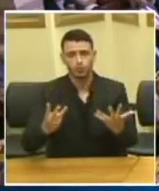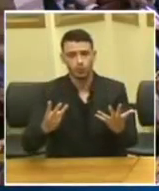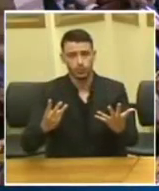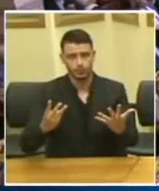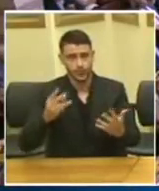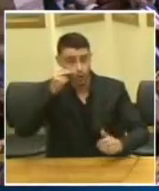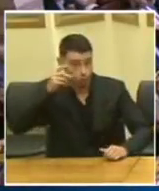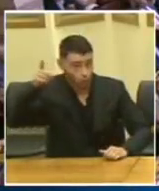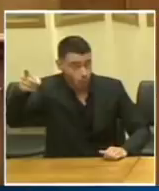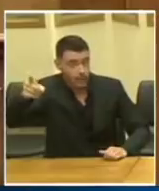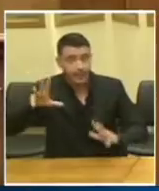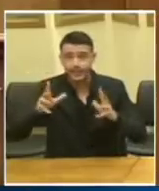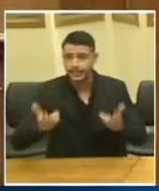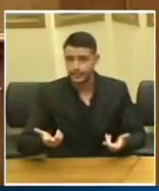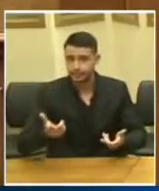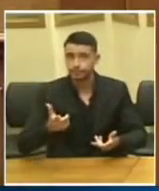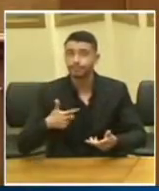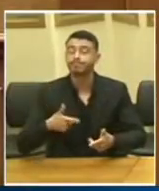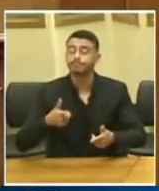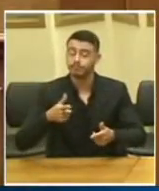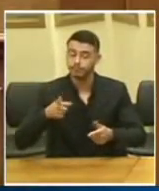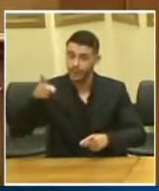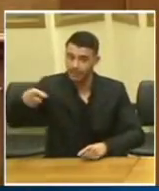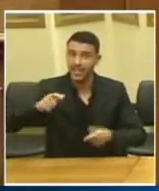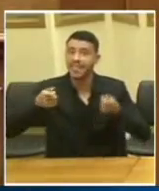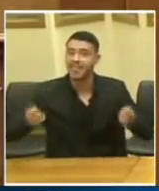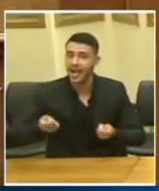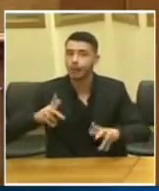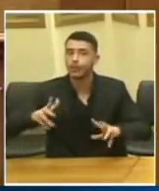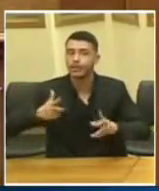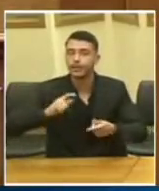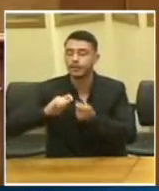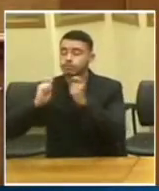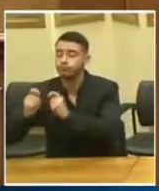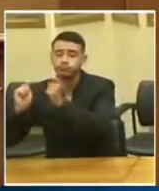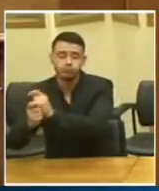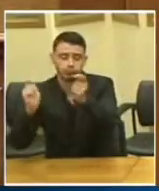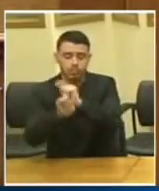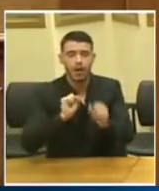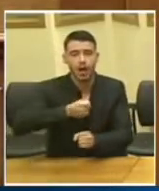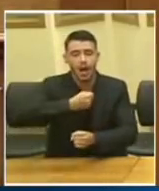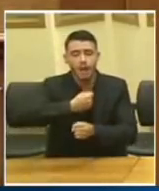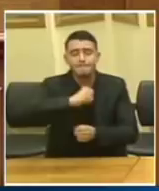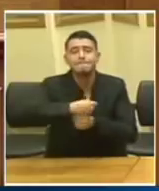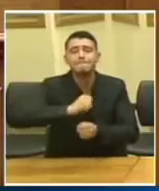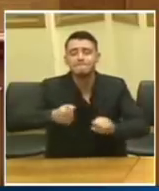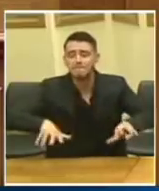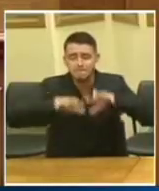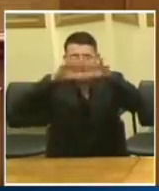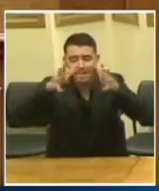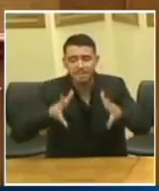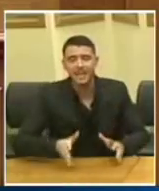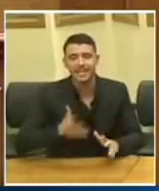να προβούν σε αλλαγές σε όλα τα μνημεία, σε όλα τα κείμενα τα επίσημα και σε όλες